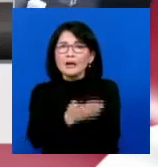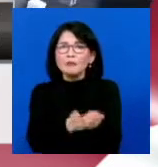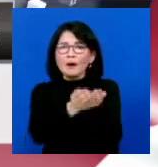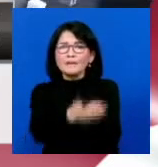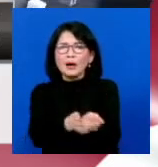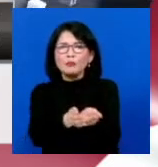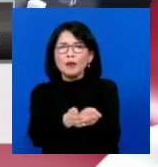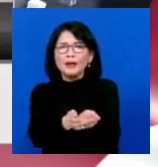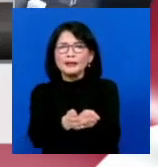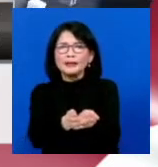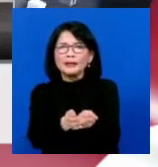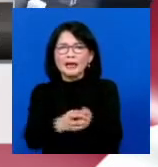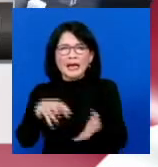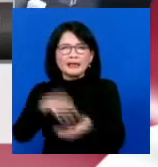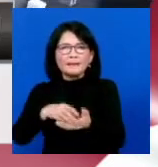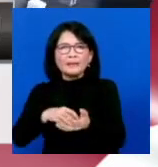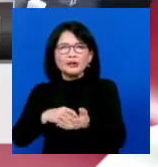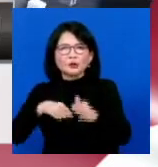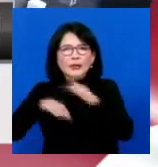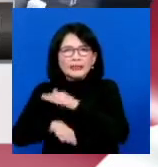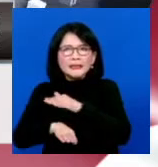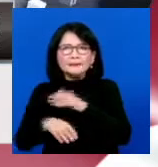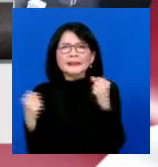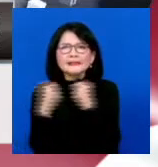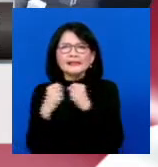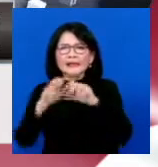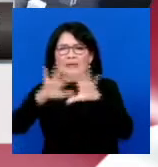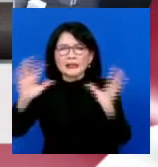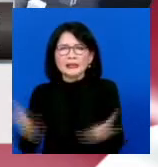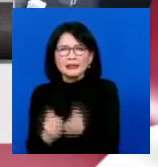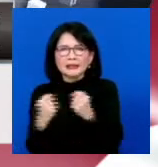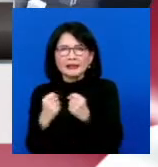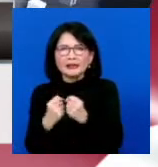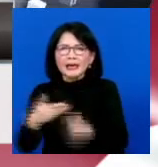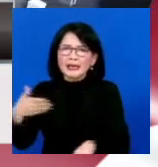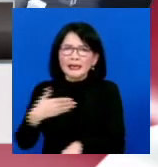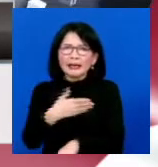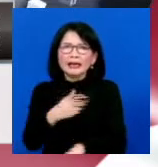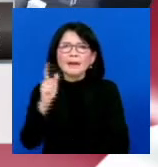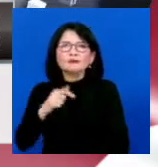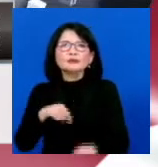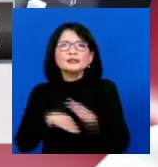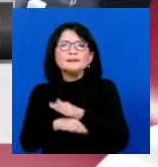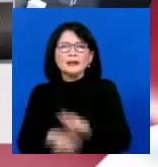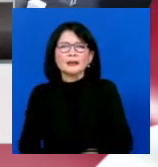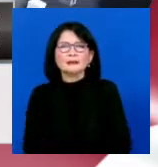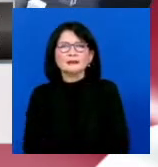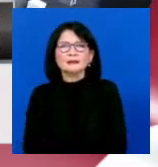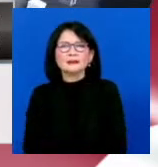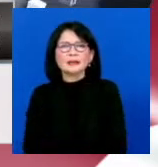kostor di kabupaten kota di mana poensi ikan itu banyak harus ada